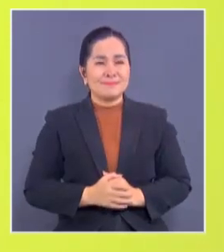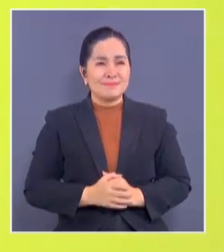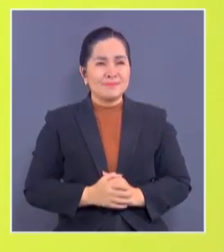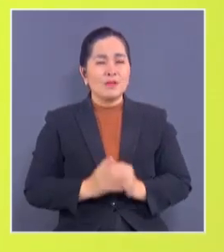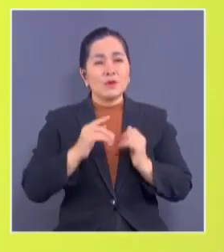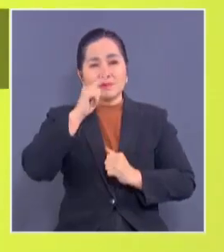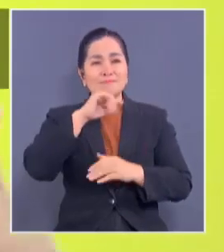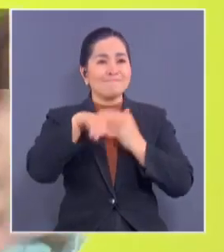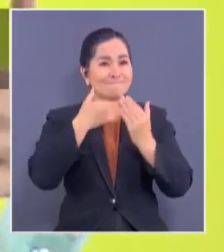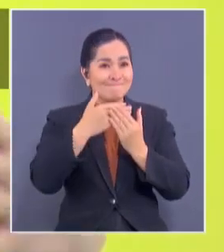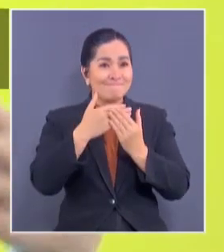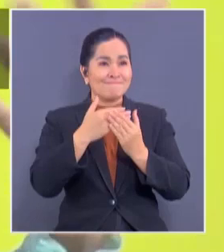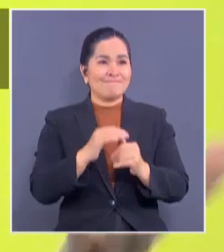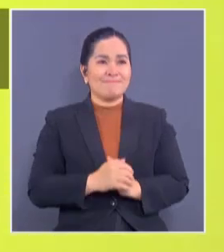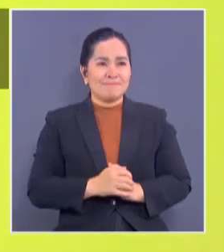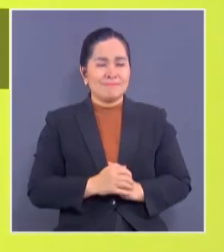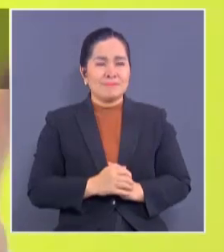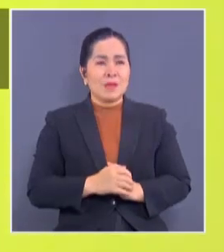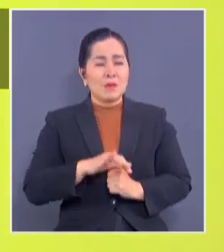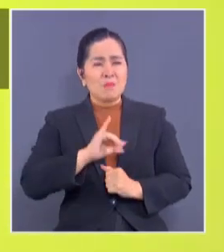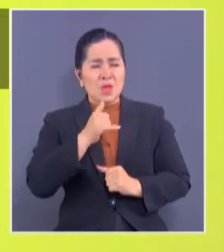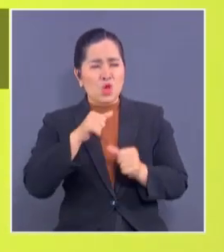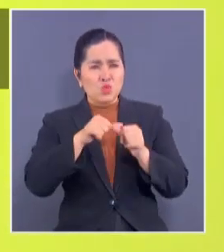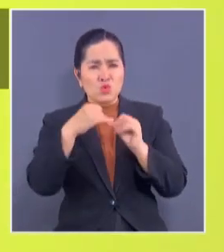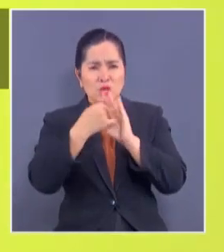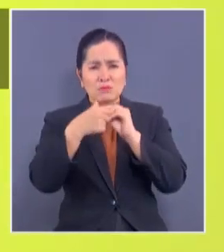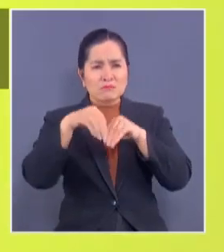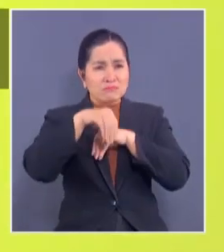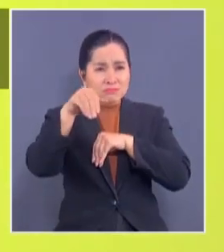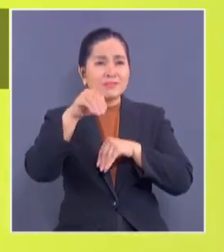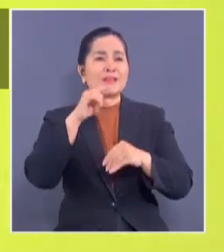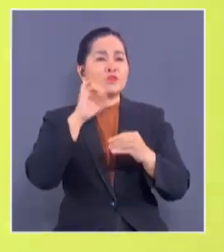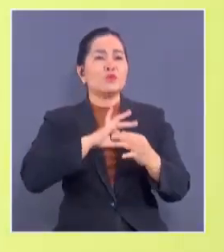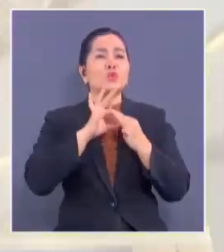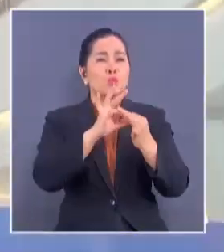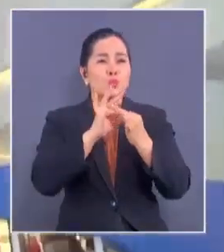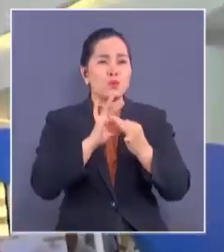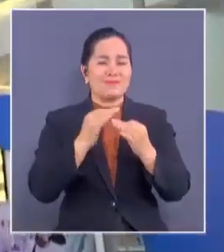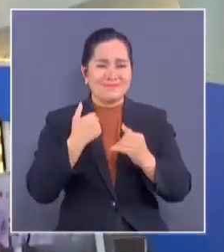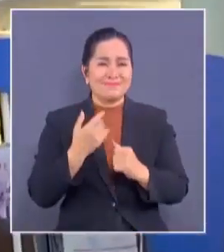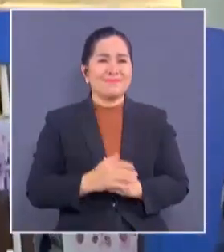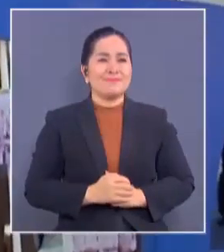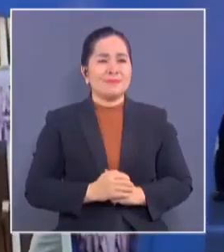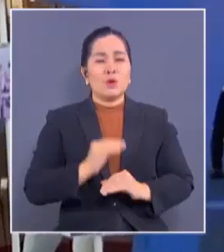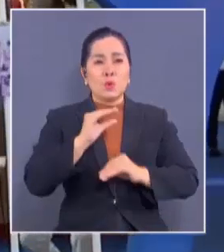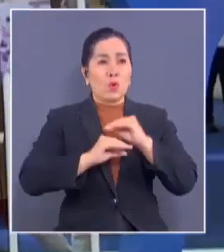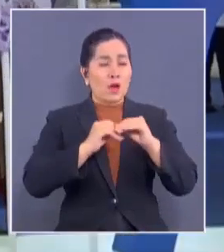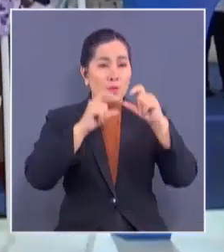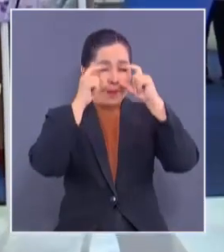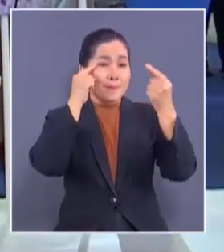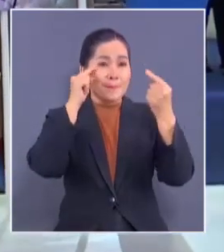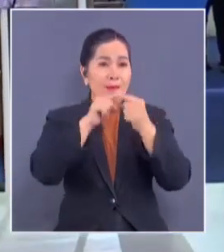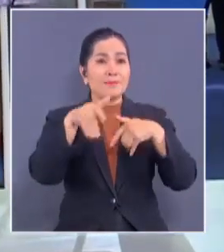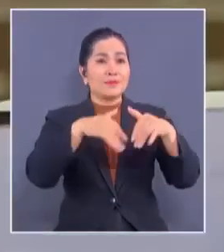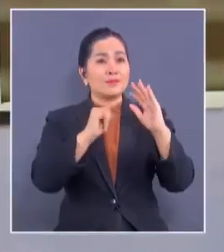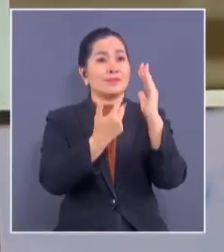คนไทยพวกเราทุกคนถึงแม้ว่าบางทีตัวอาจจะห่างกันแต่ว่าใจเราอยู่ใกล้กันเสมอค่ะ โครงการแว่นตาเพื่อพี่น้อง